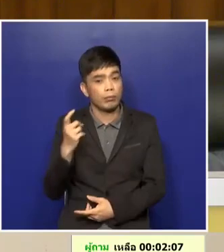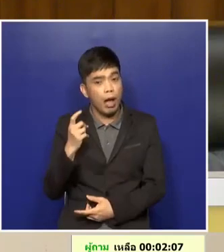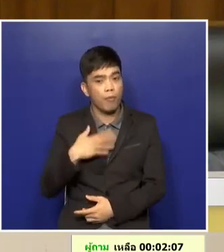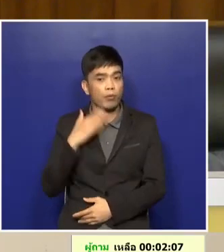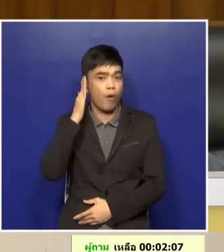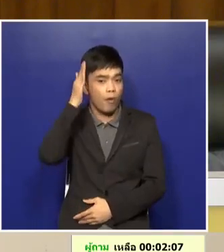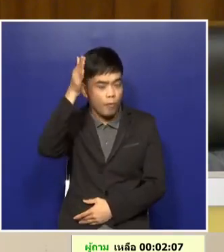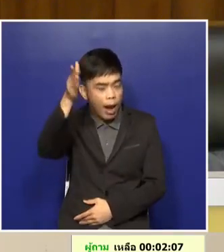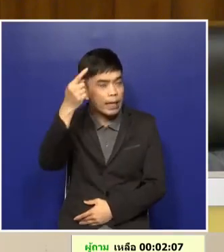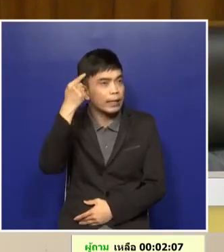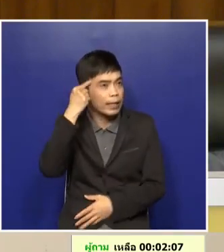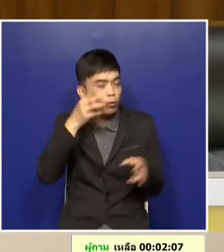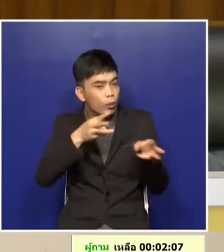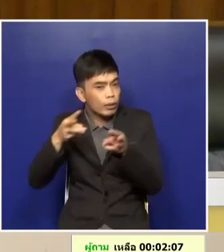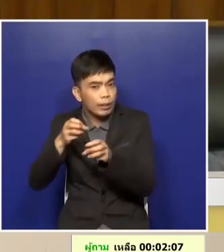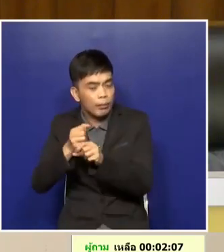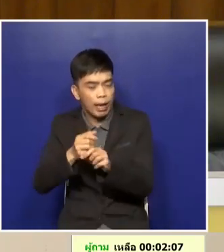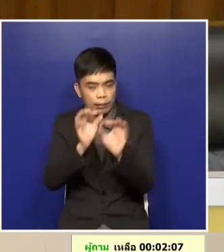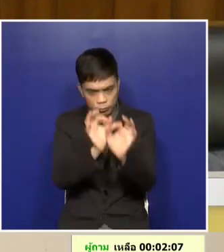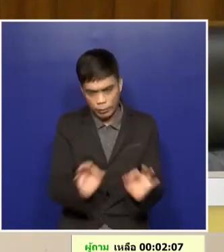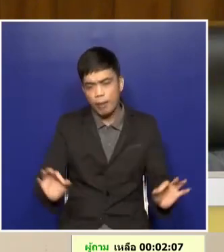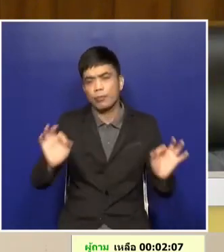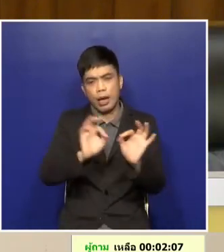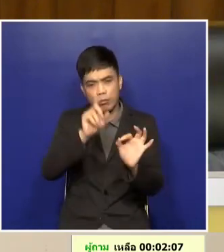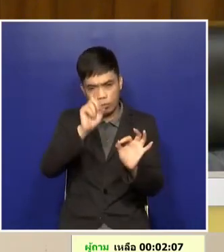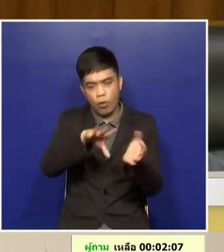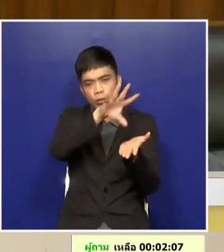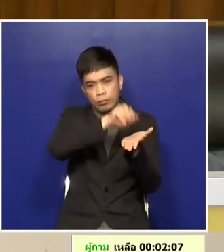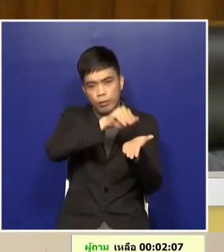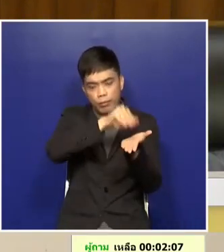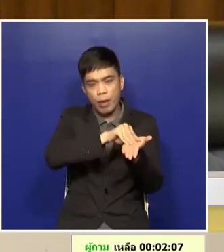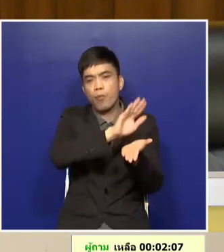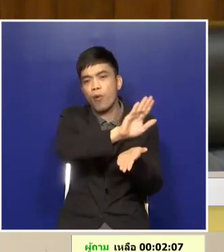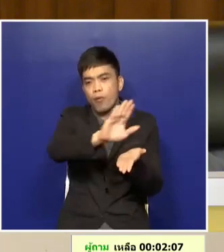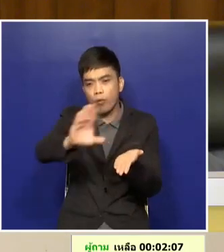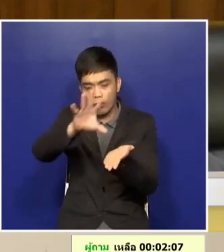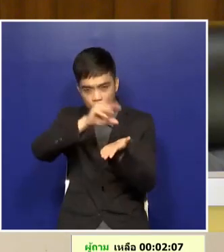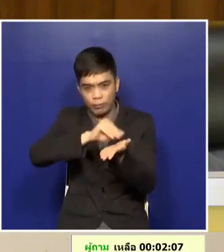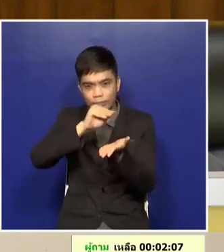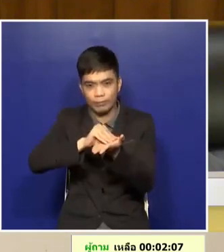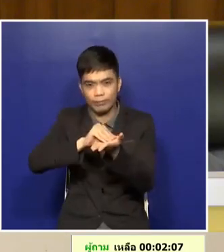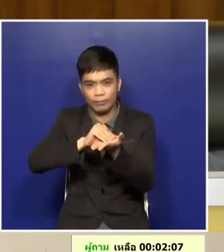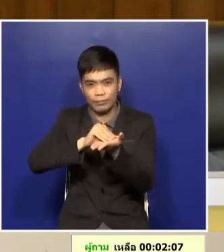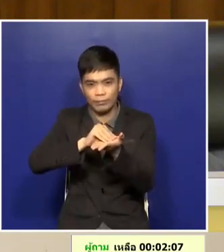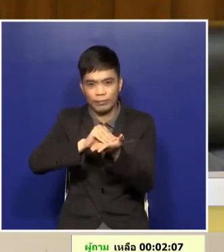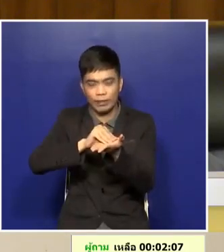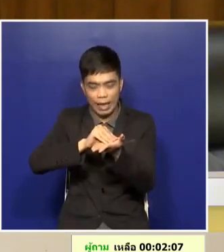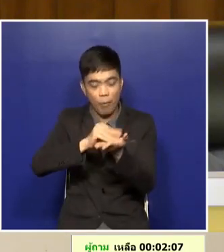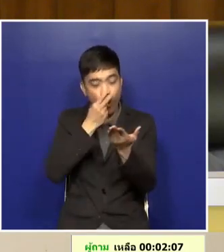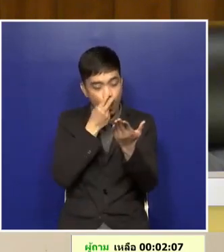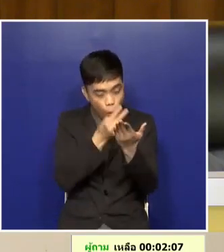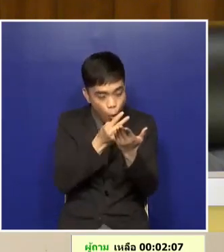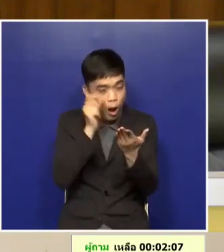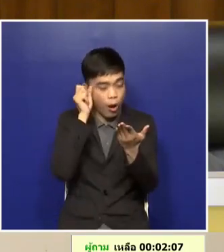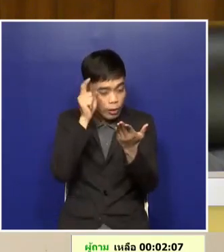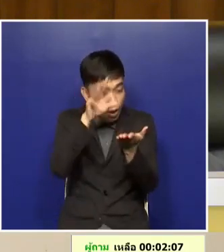ยังไงผมคิดว่าเรื่องฐานข้อมูลนั้นสำคัญแล้วก็สามารถที่จะทำให้ในเรื่องของการช่วยเหลือหรือว่าสิทธิประโย